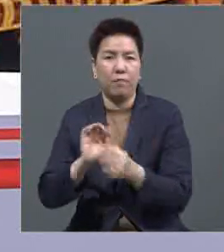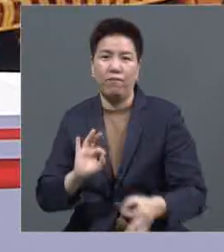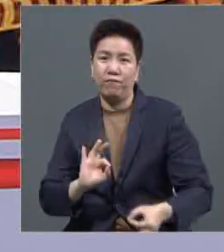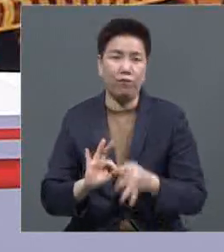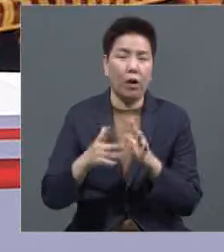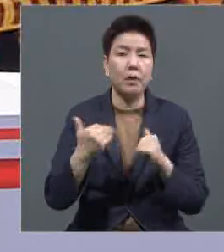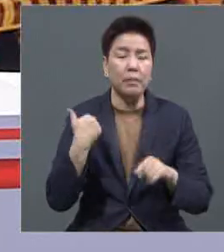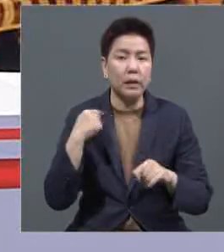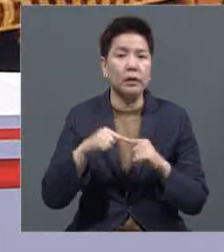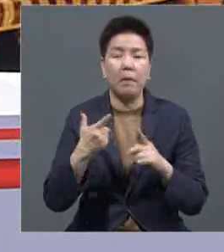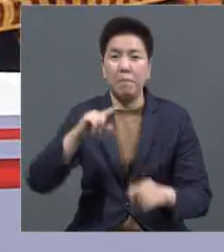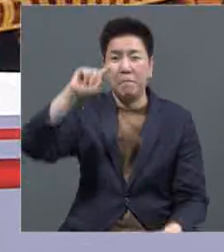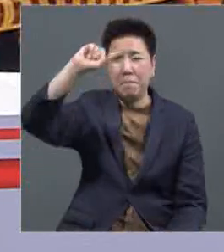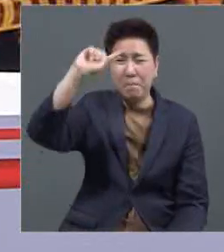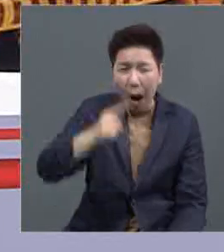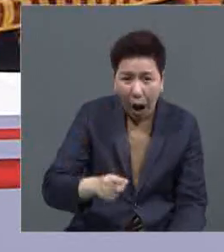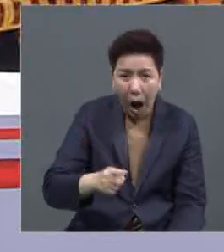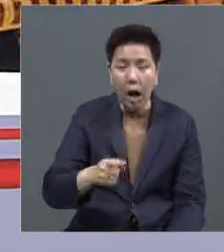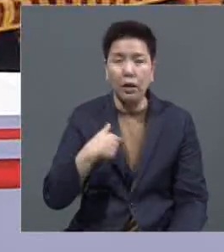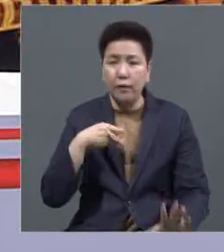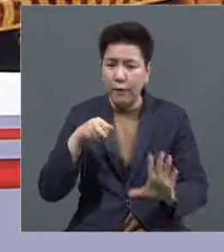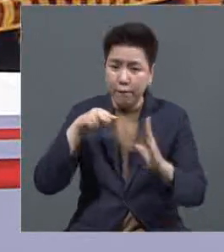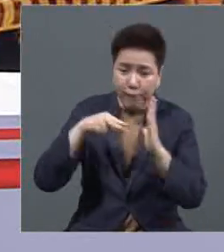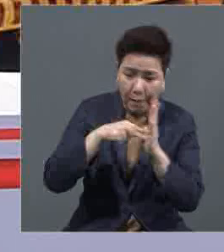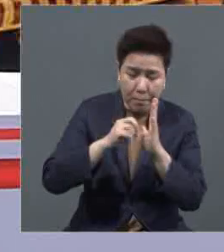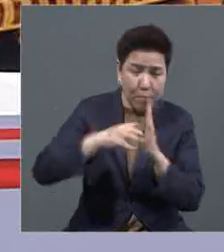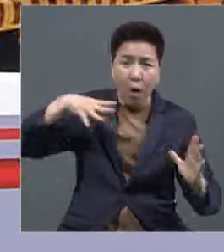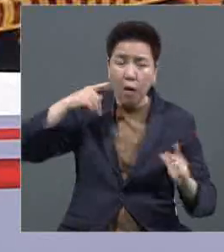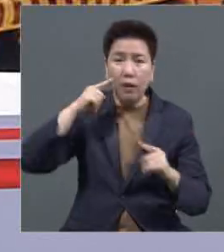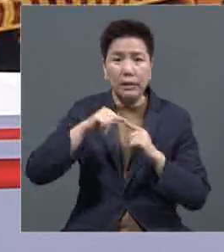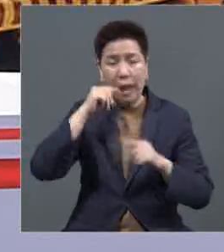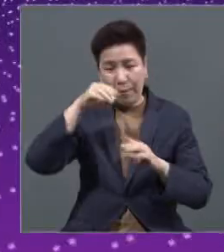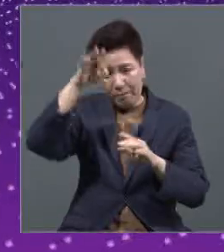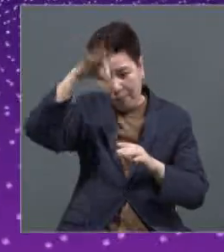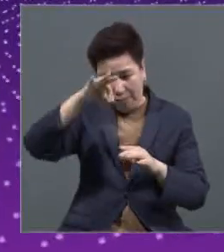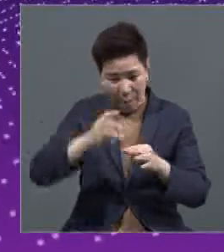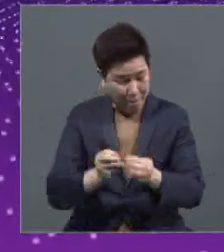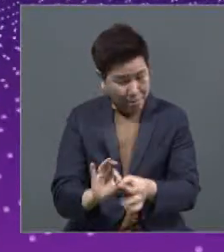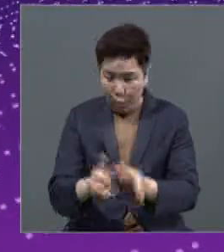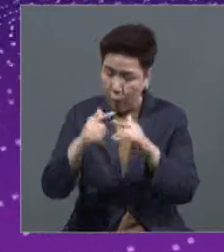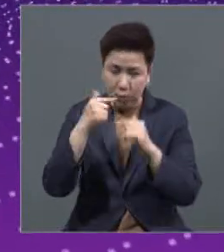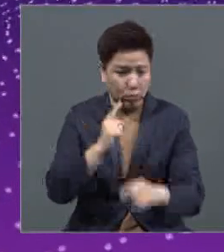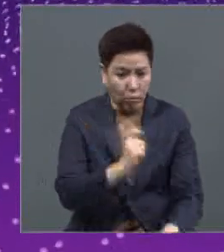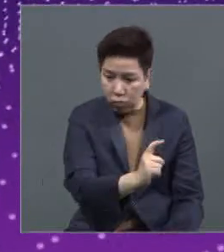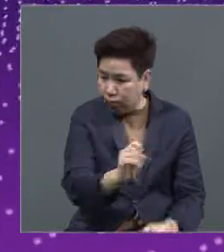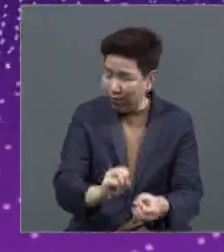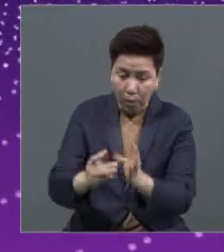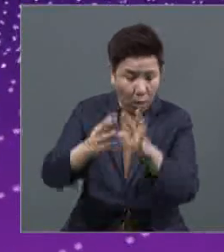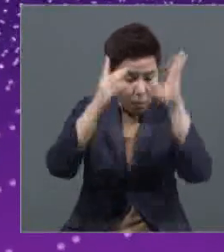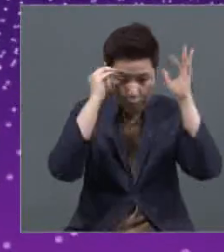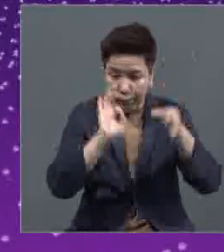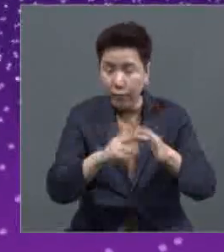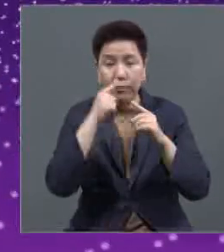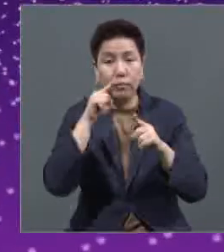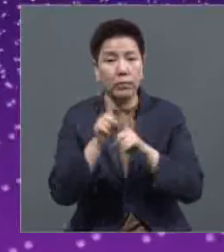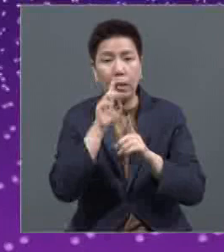ไหม้ได้นะครับไม่ว่าจะเป็นฟ้าผ่าไฟฟ้ารัดวงจรหรือบางทีฝนตกแล้วน้ำรั่วใส่เครื่องใช้ไฟฟ้ามันช็อตมันรัดวงจรขึ้นมาเนี่ยนะ